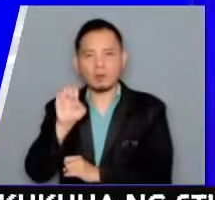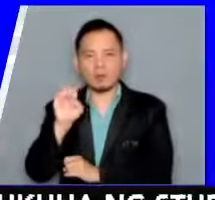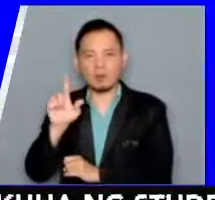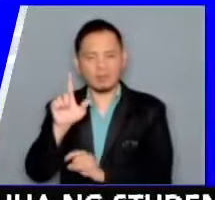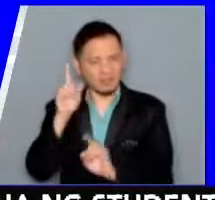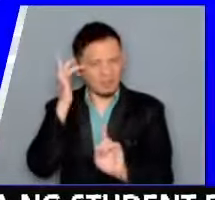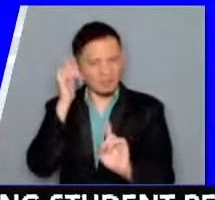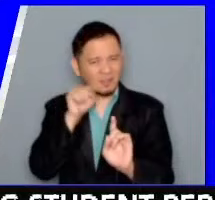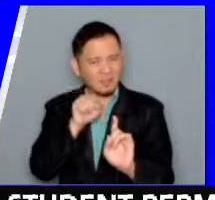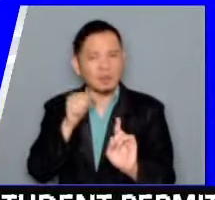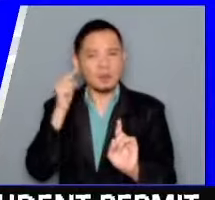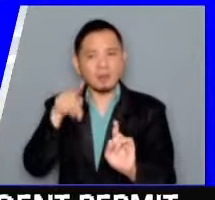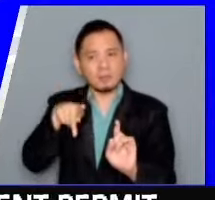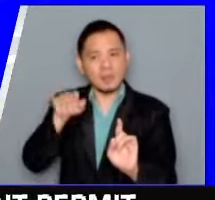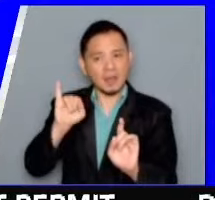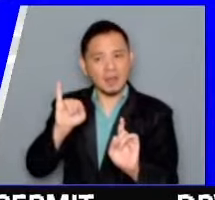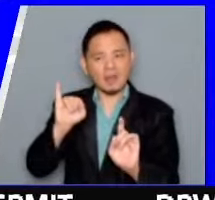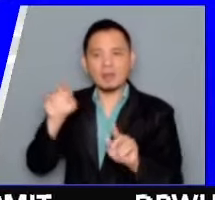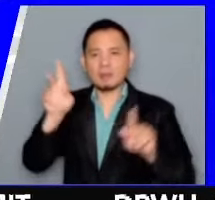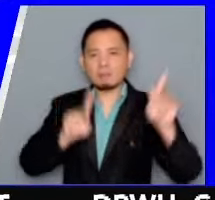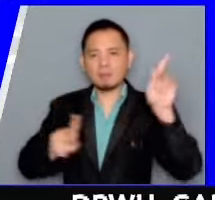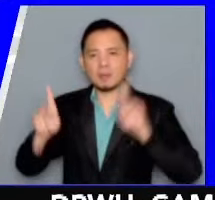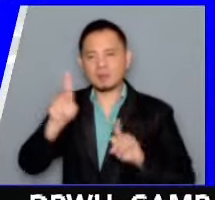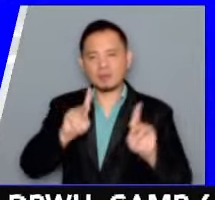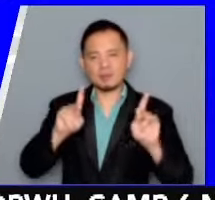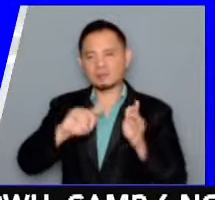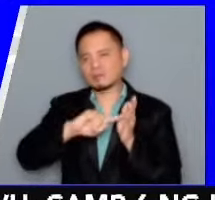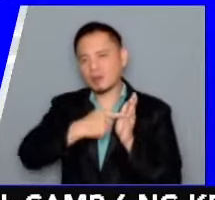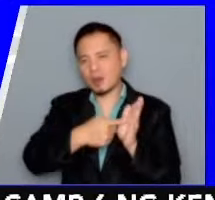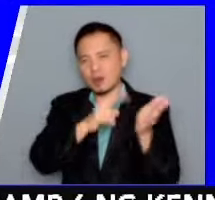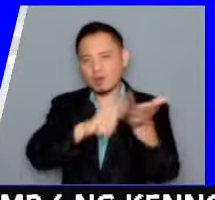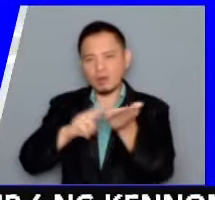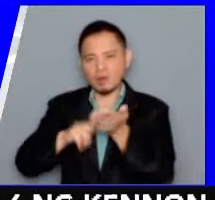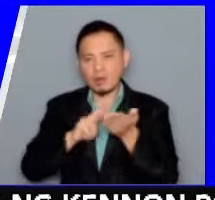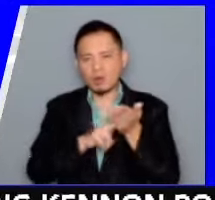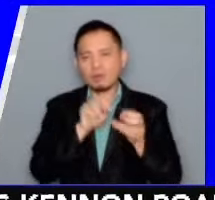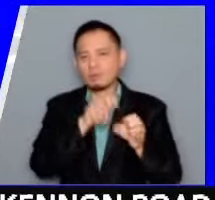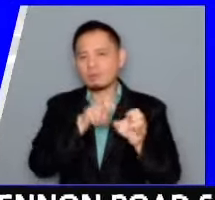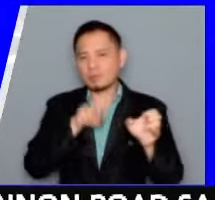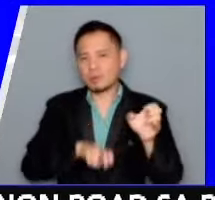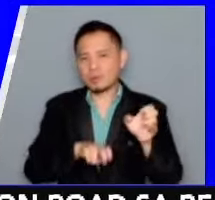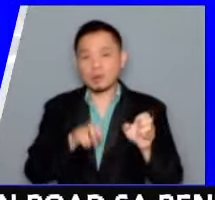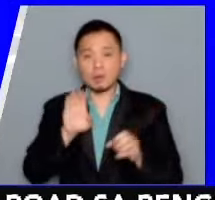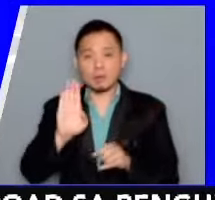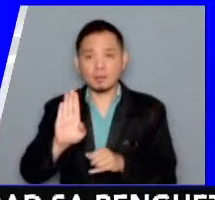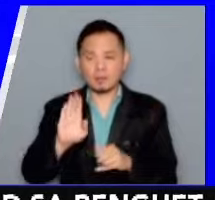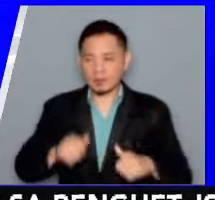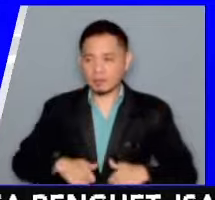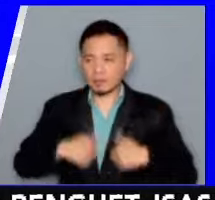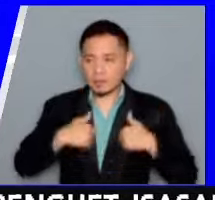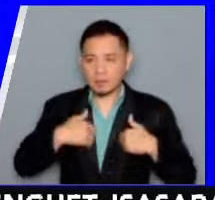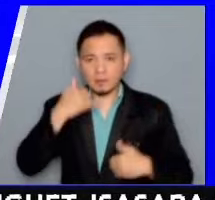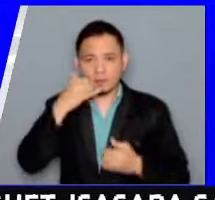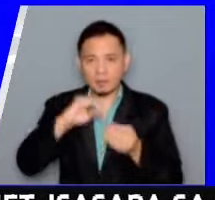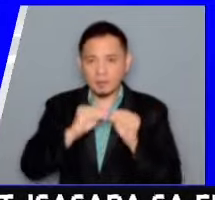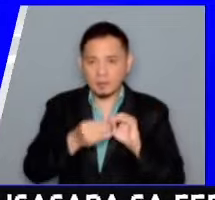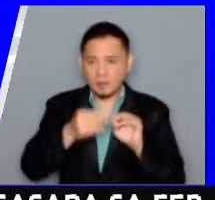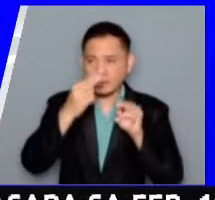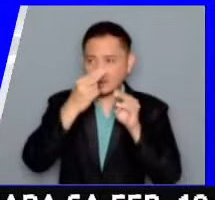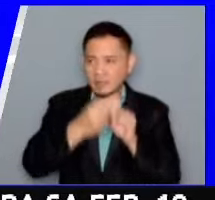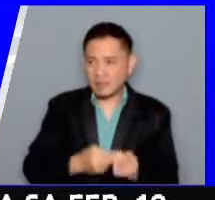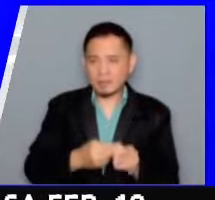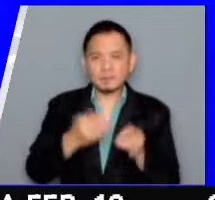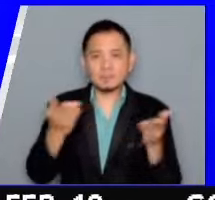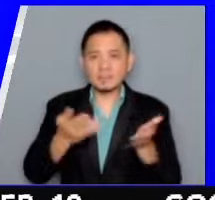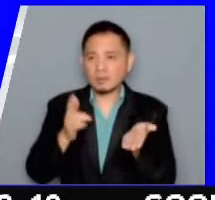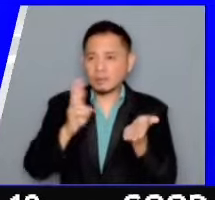ilang personal na impormasyon tulad ng pangalan, address at precinct number kung saan nakarehistro. Kailangan ding ilagay ang